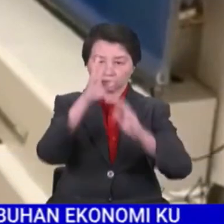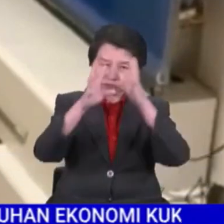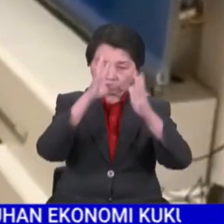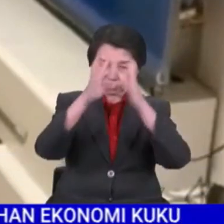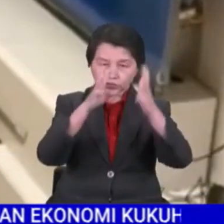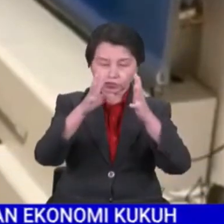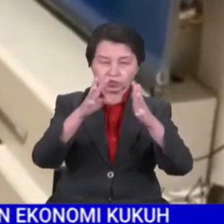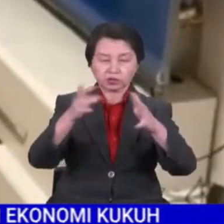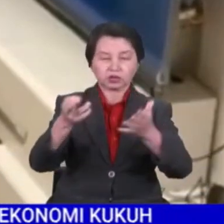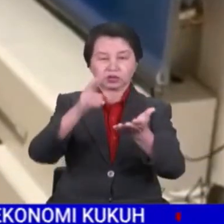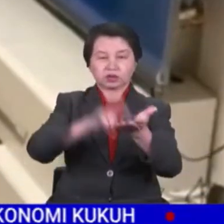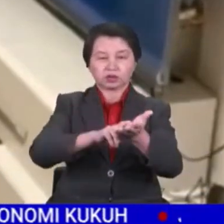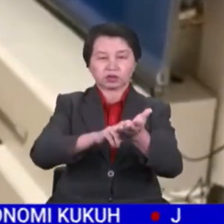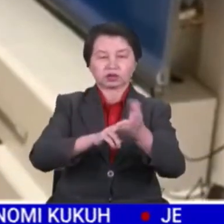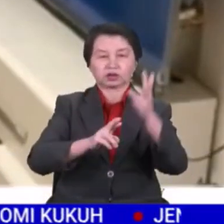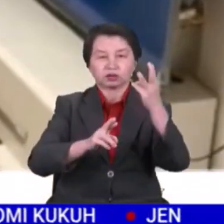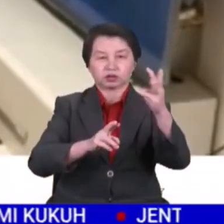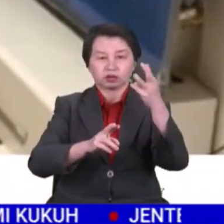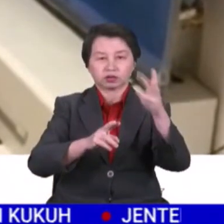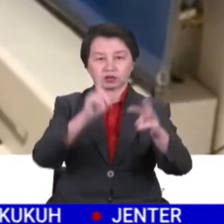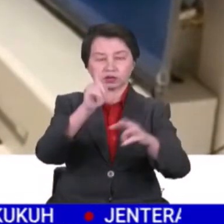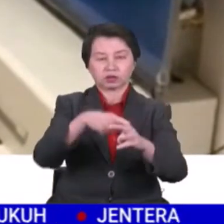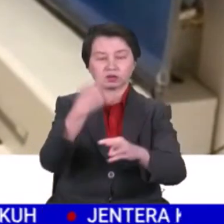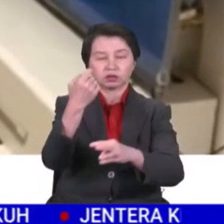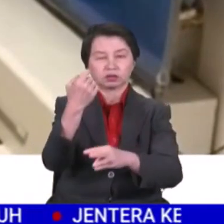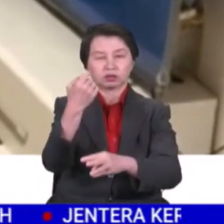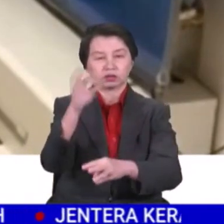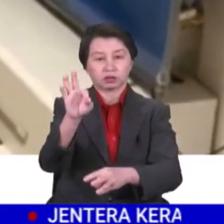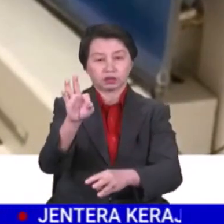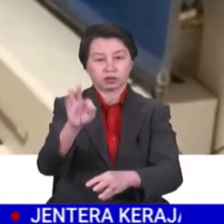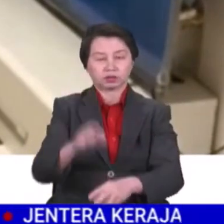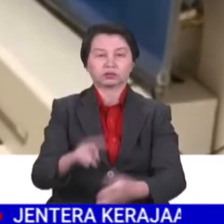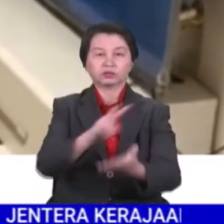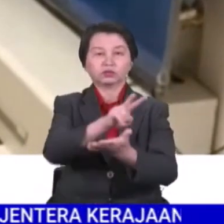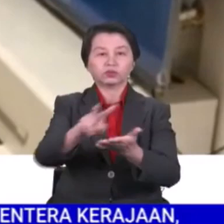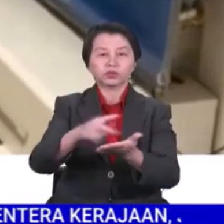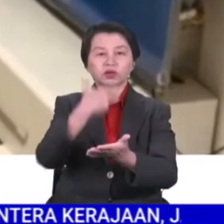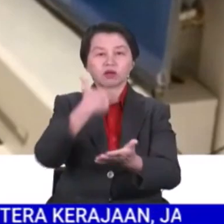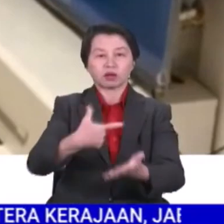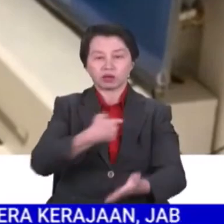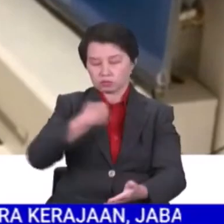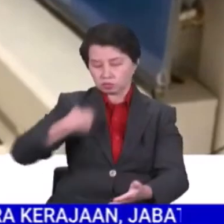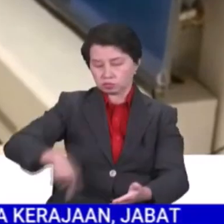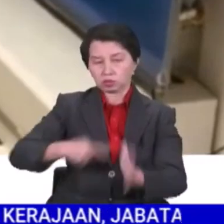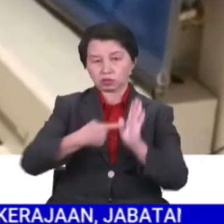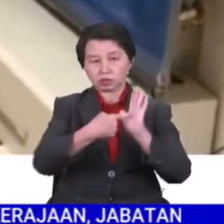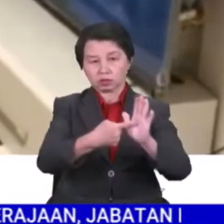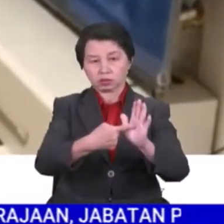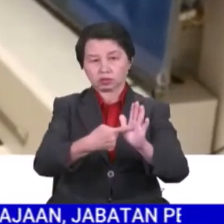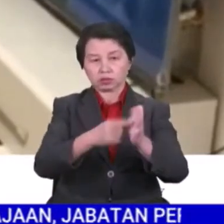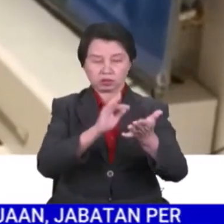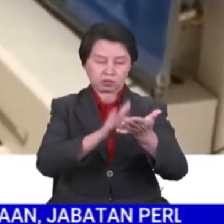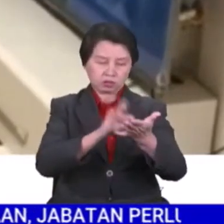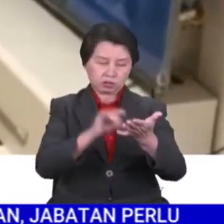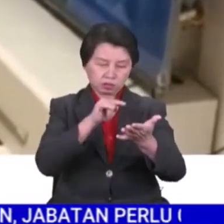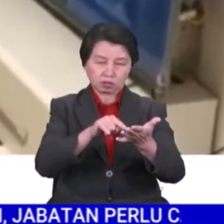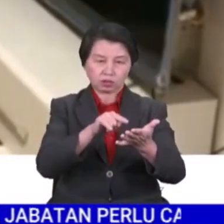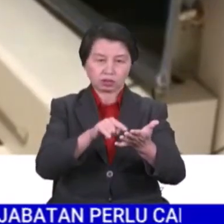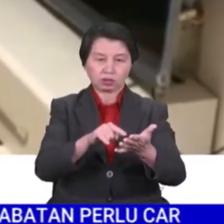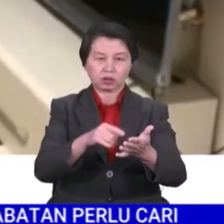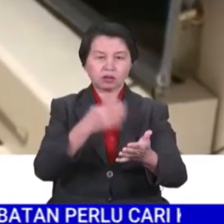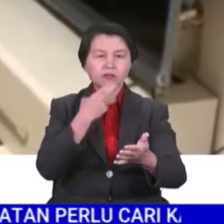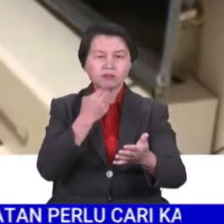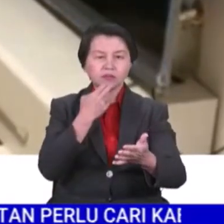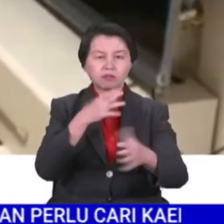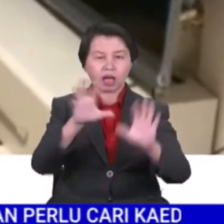mencipta rekod pada 16 September. Sebuah video lama di China tular kembali di media sosial merakamkan aksi